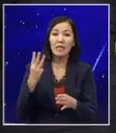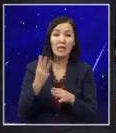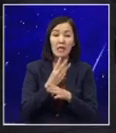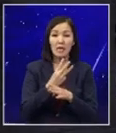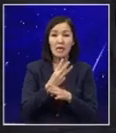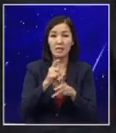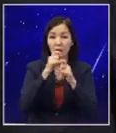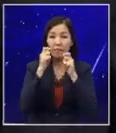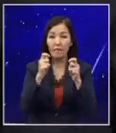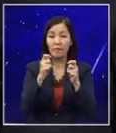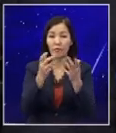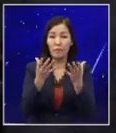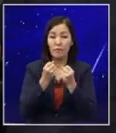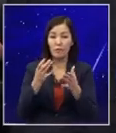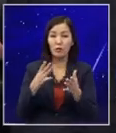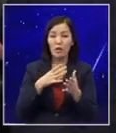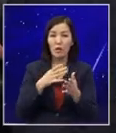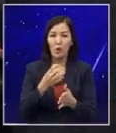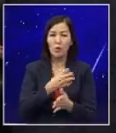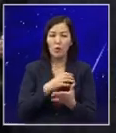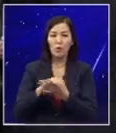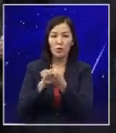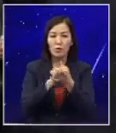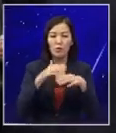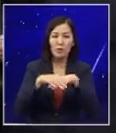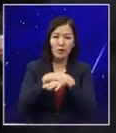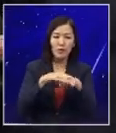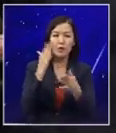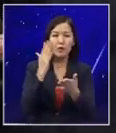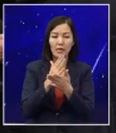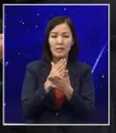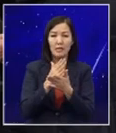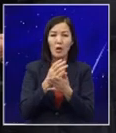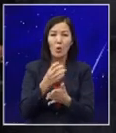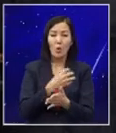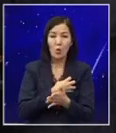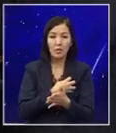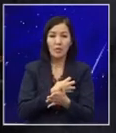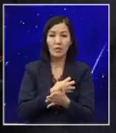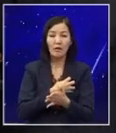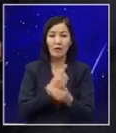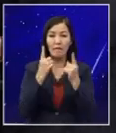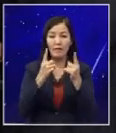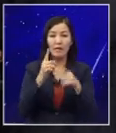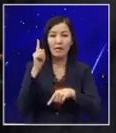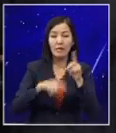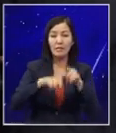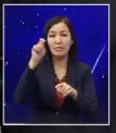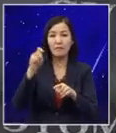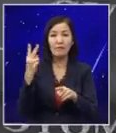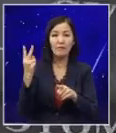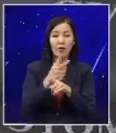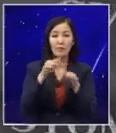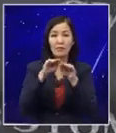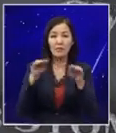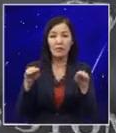был удостоен. Орден Дружбы народов у него имеется. Еще орден Великой Отечественной войны второй степени. В